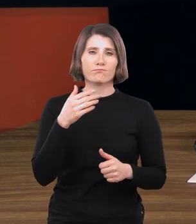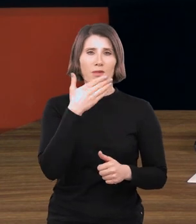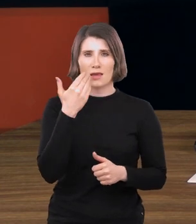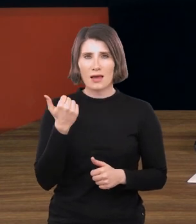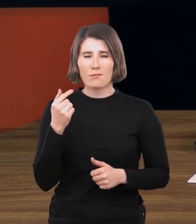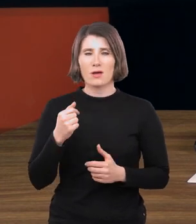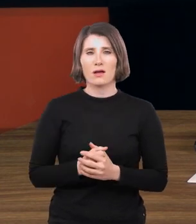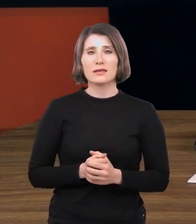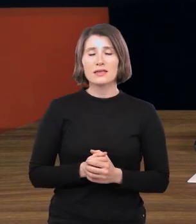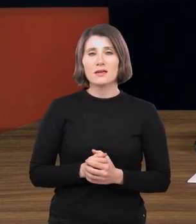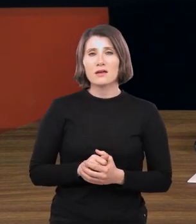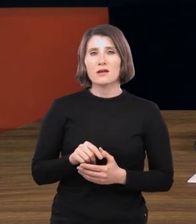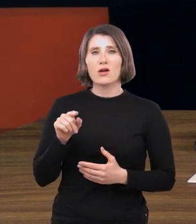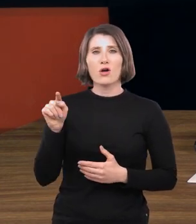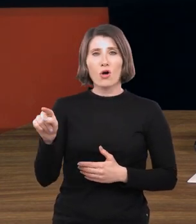posługujący się